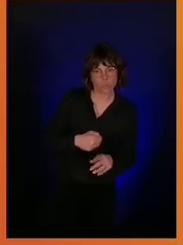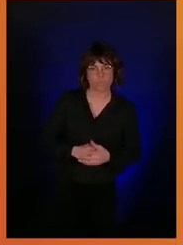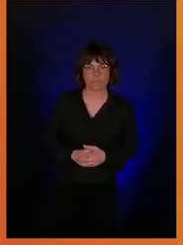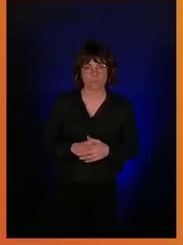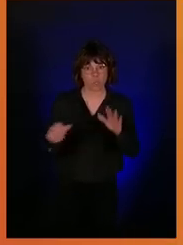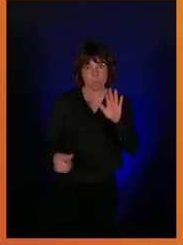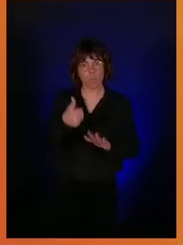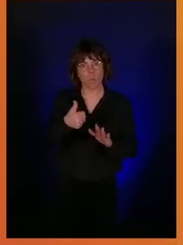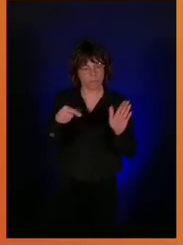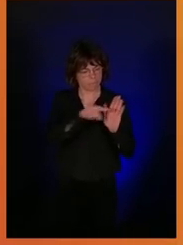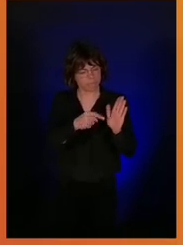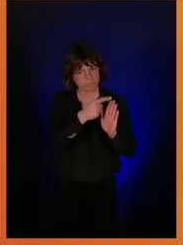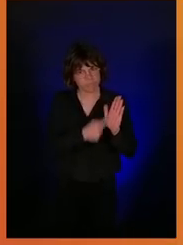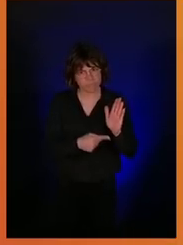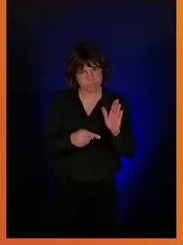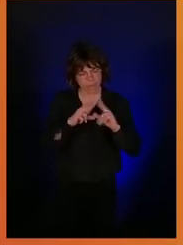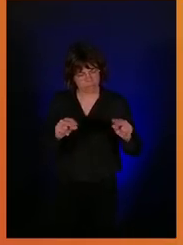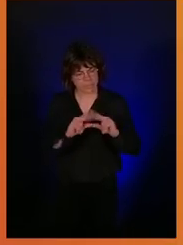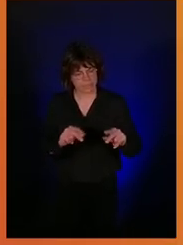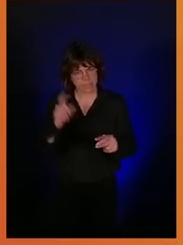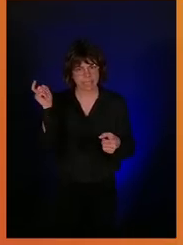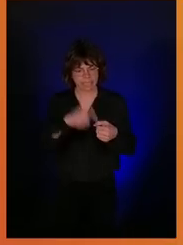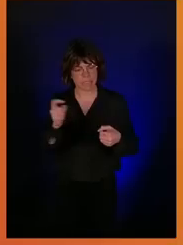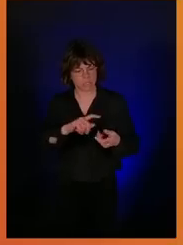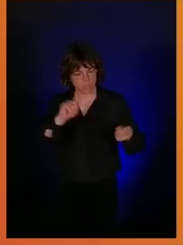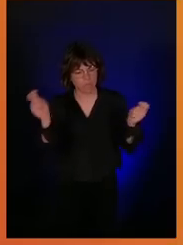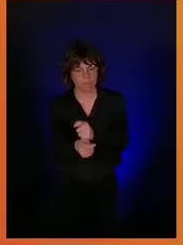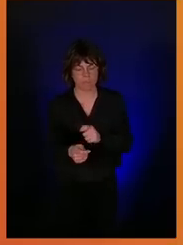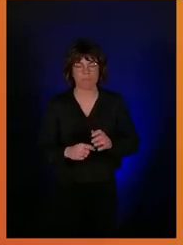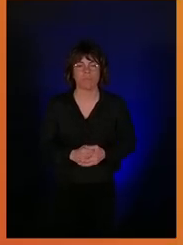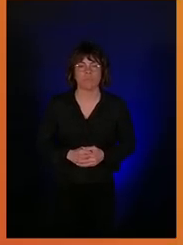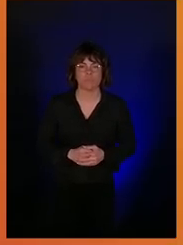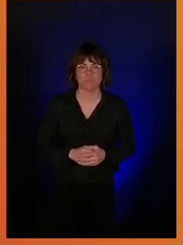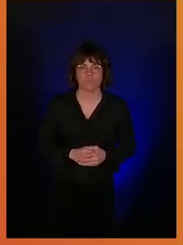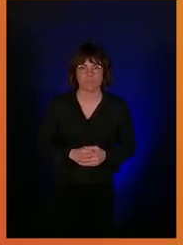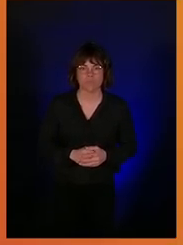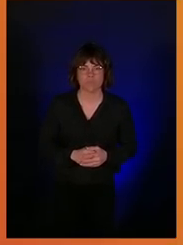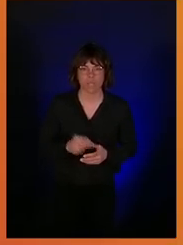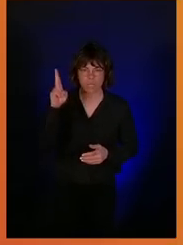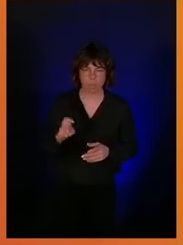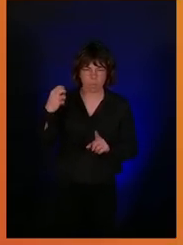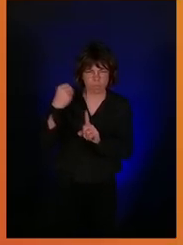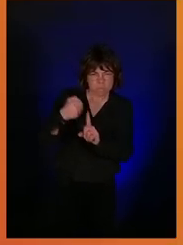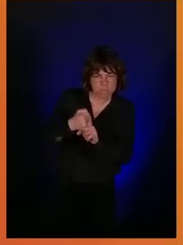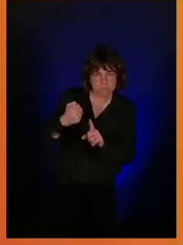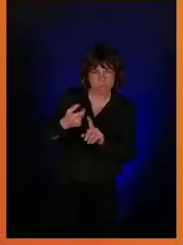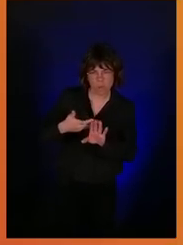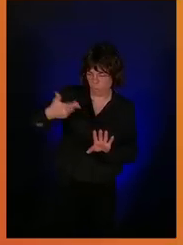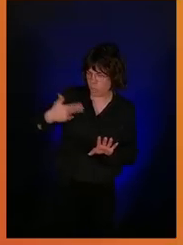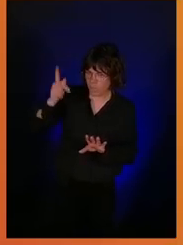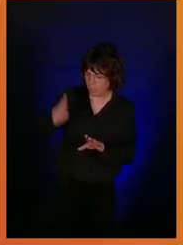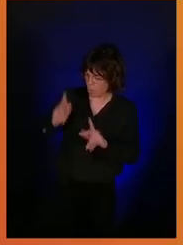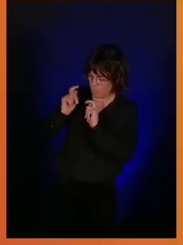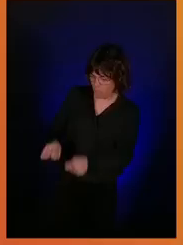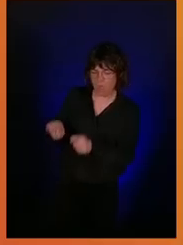Le premier point traite de la question du syndicalisme de transformation. Il débute avec la lutte qui a marqué le début du mandat,